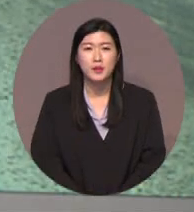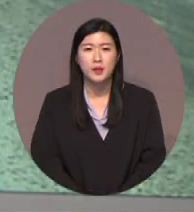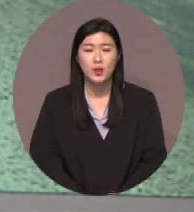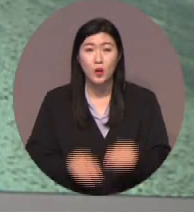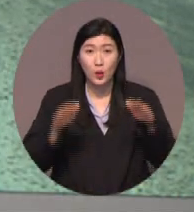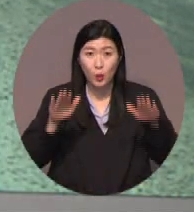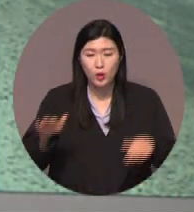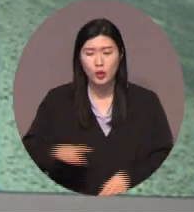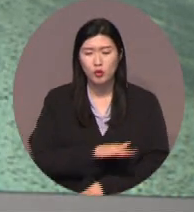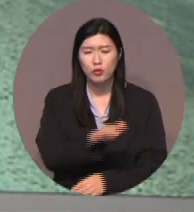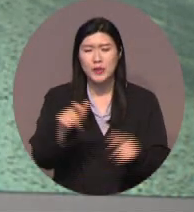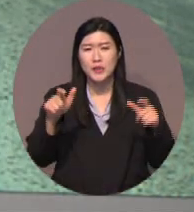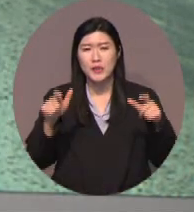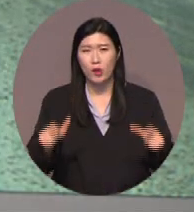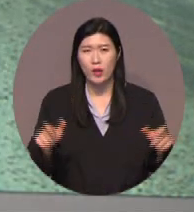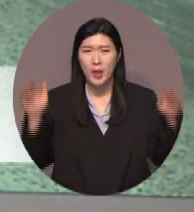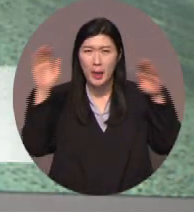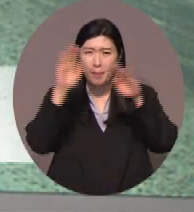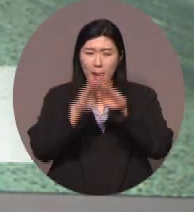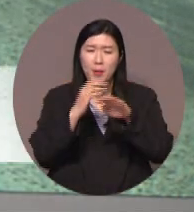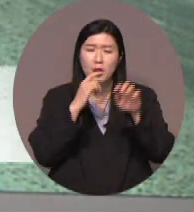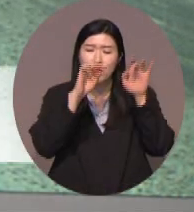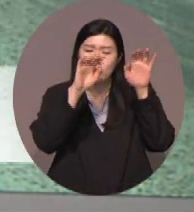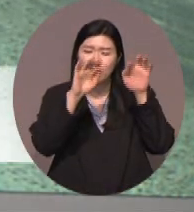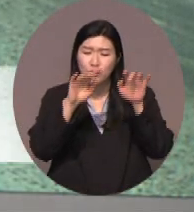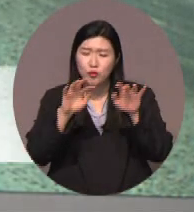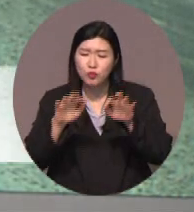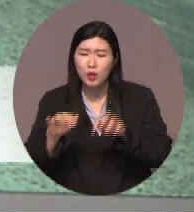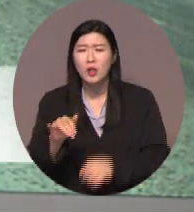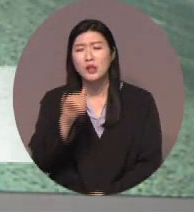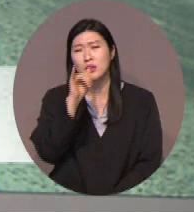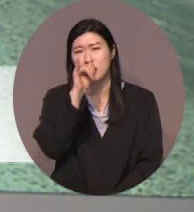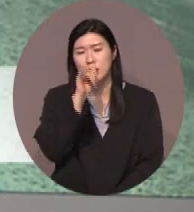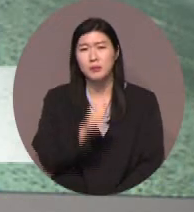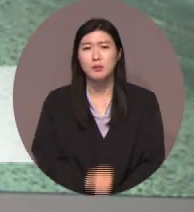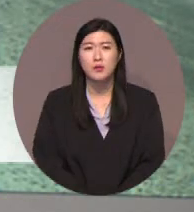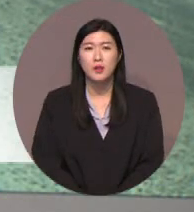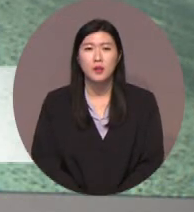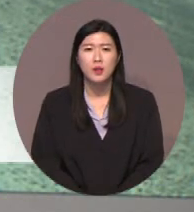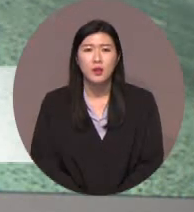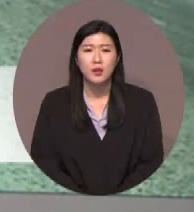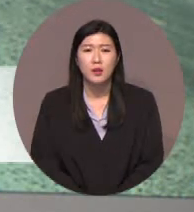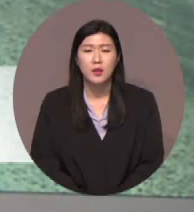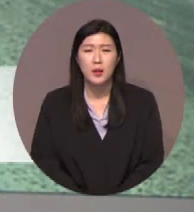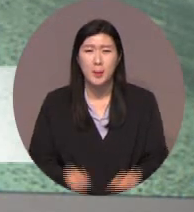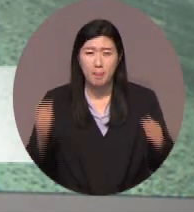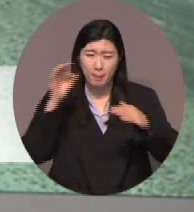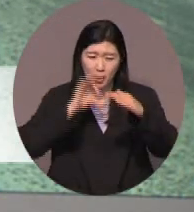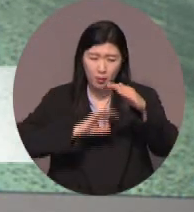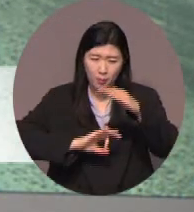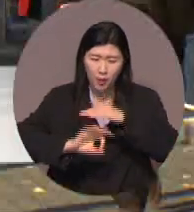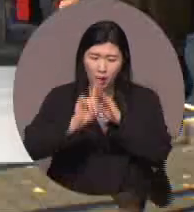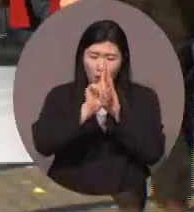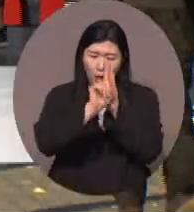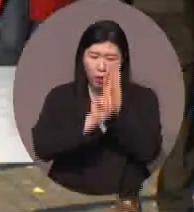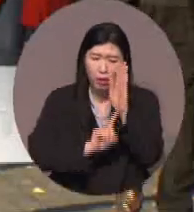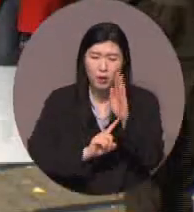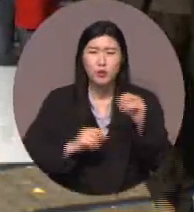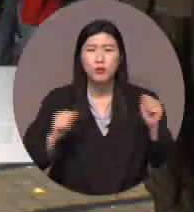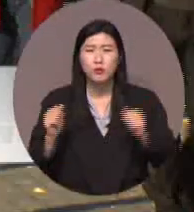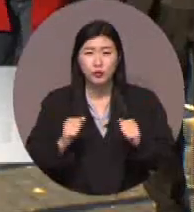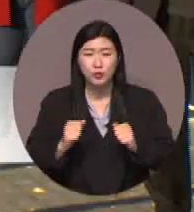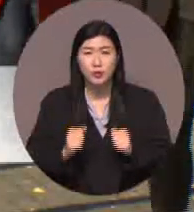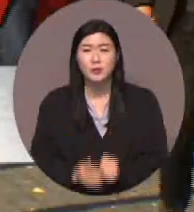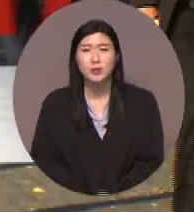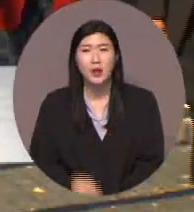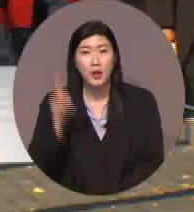오늘 대전과 세종 충남은 밤사이 곳곳에 0.1 cm 미만의 논이 날리고 밤사이 기온이 뚝 떨어지게 했습니다